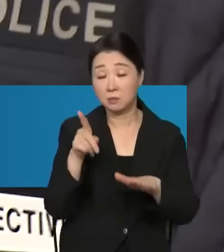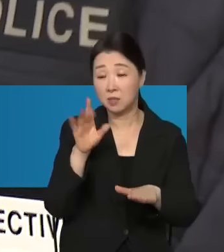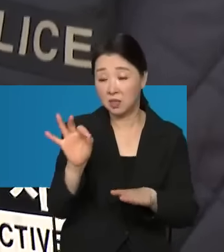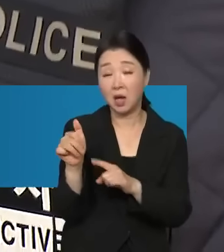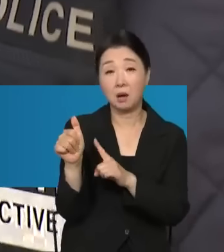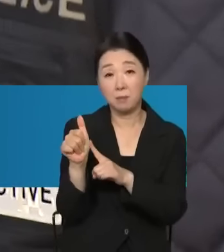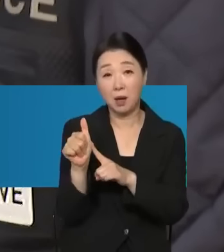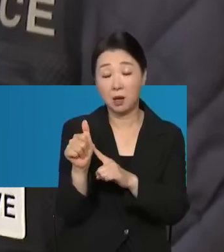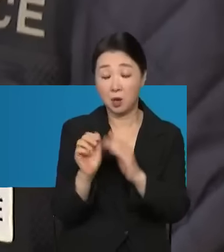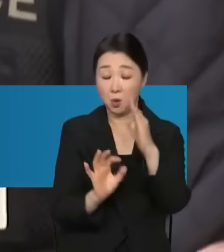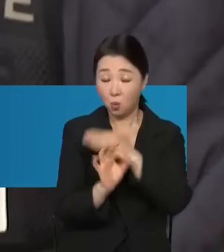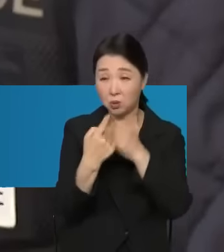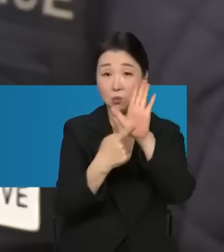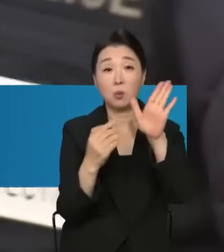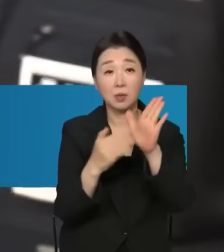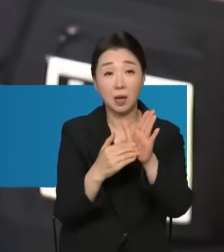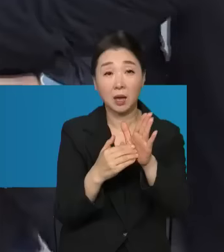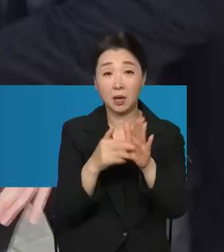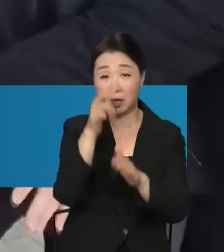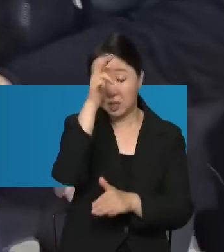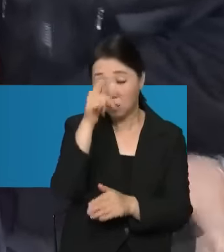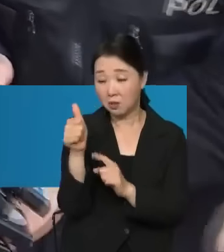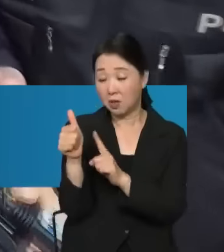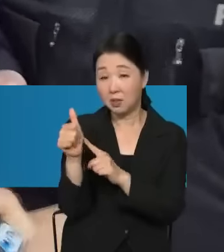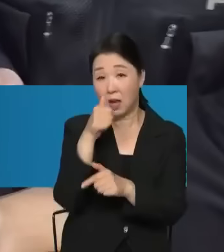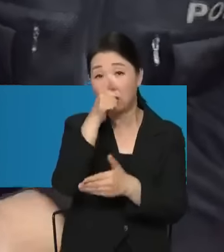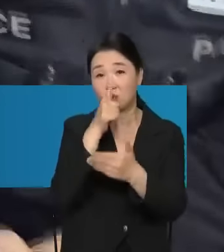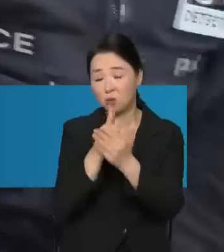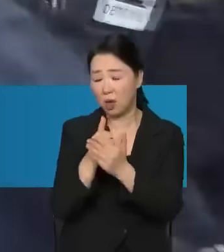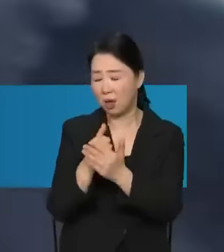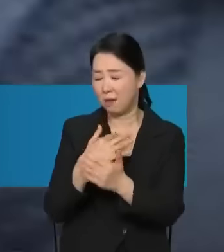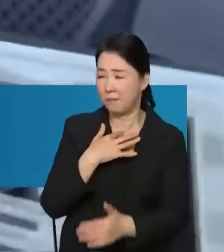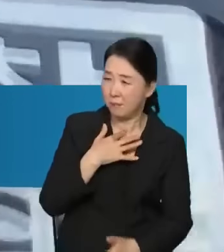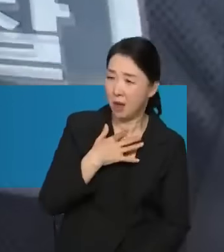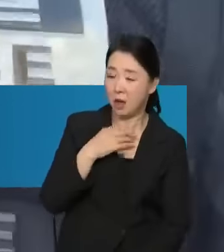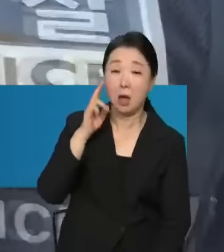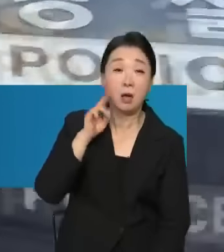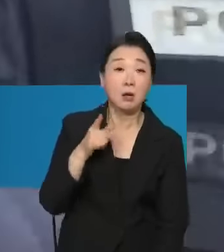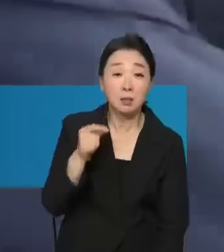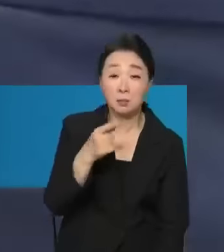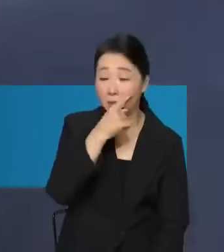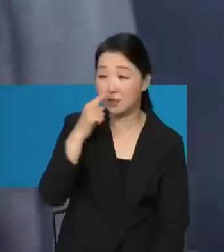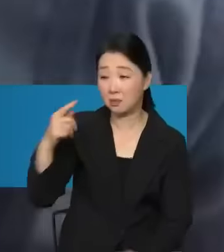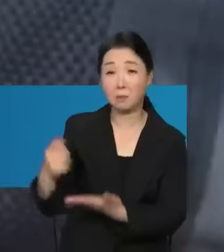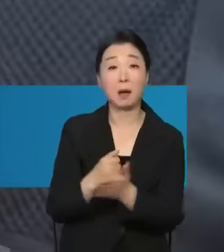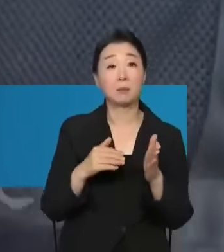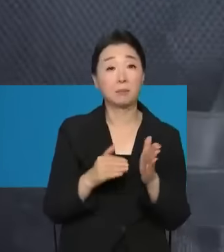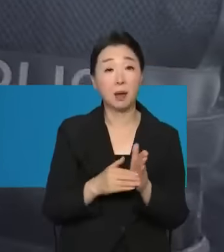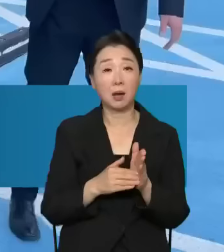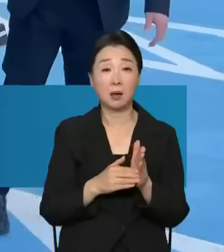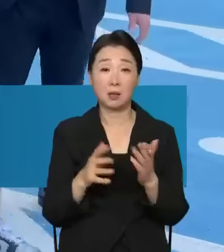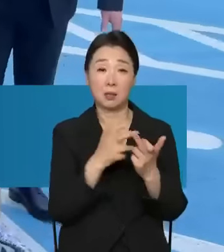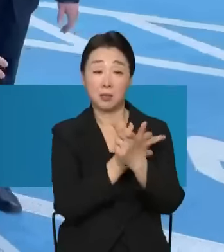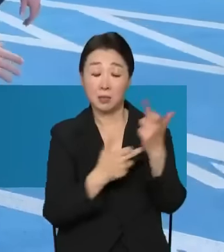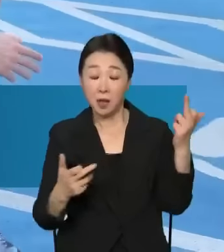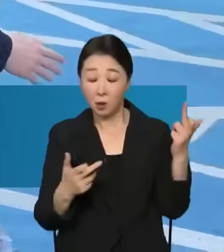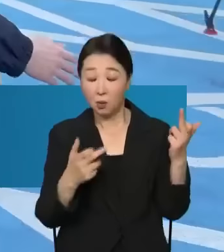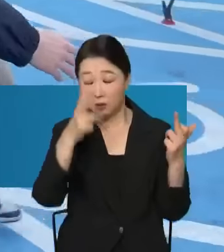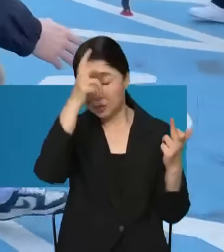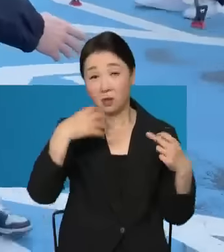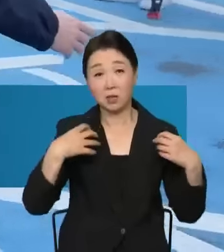오전 공개됩니다. 경찰은 양 씨의 범행 수법이 잔인하고 충분한 증거가 확보된 만큼 강원경찰청 홈페이지에 양